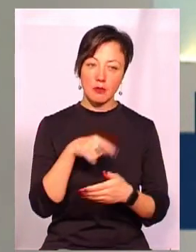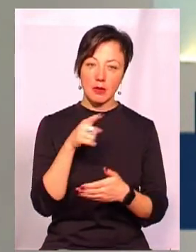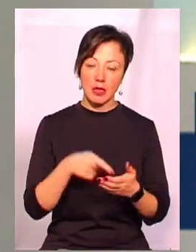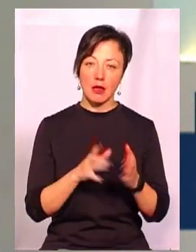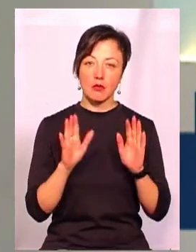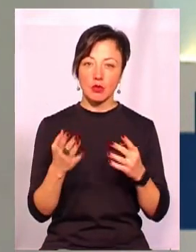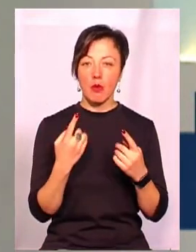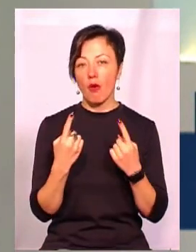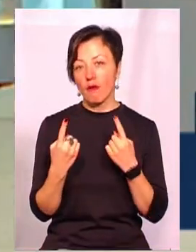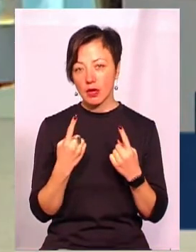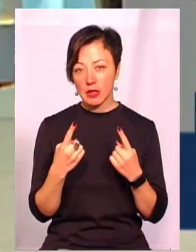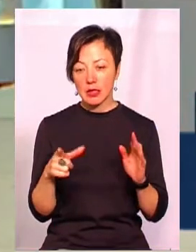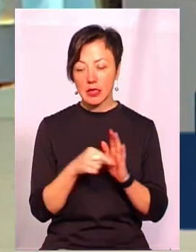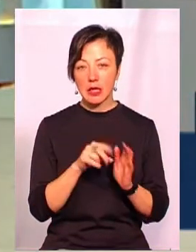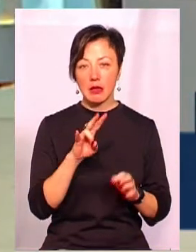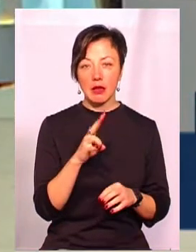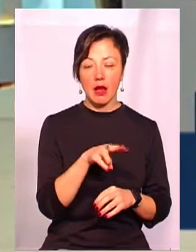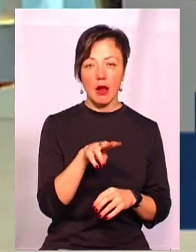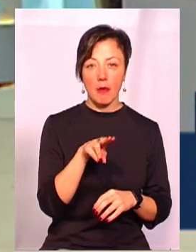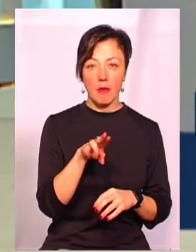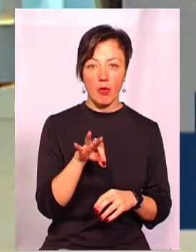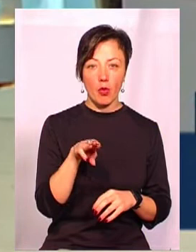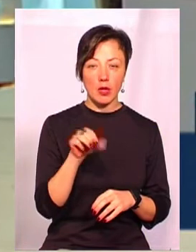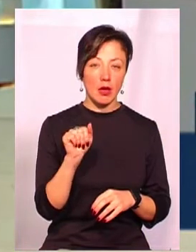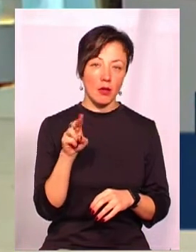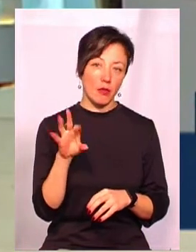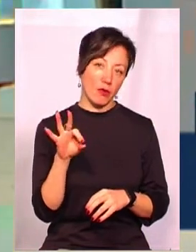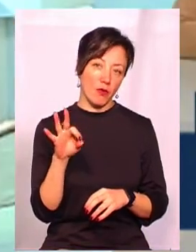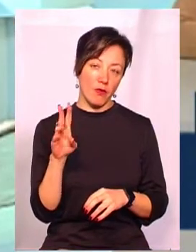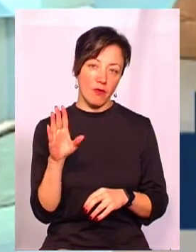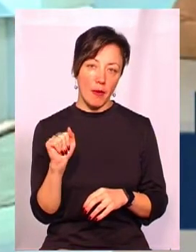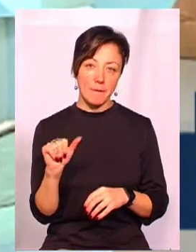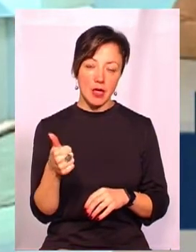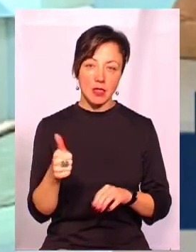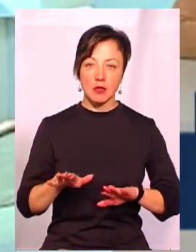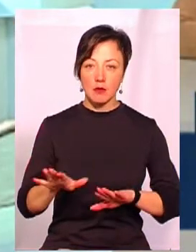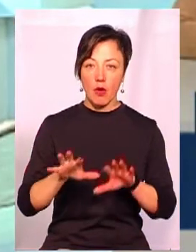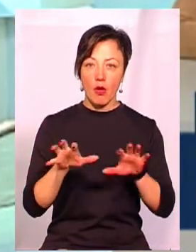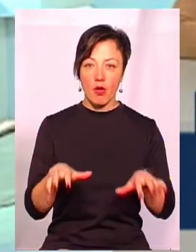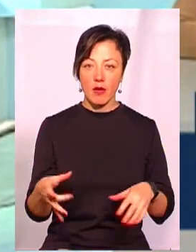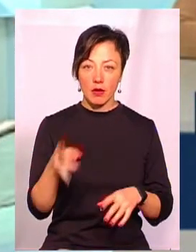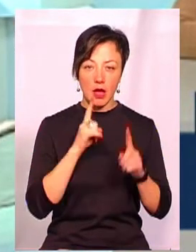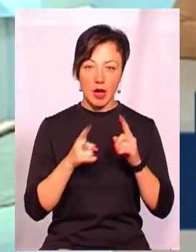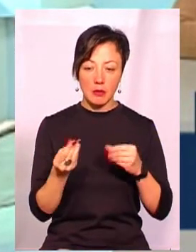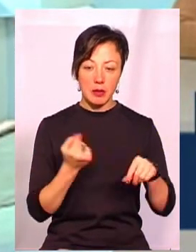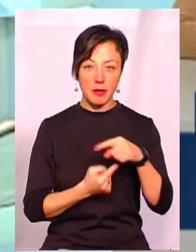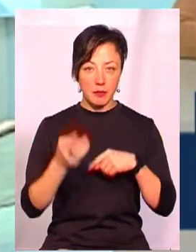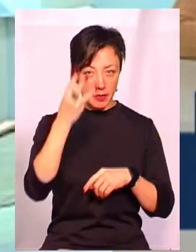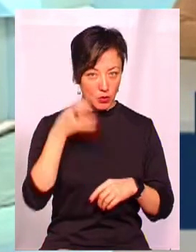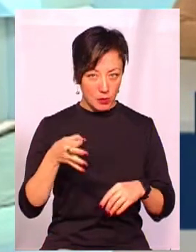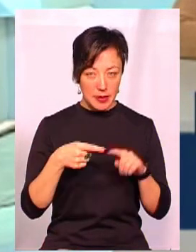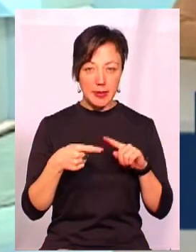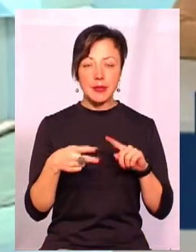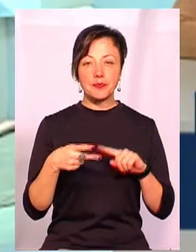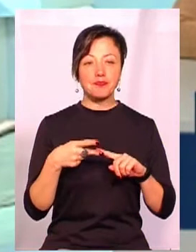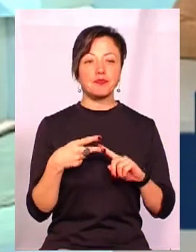питання ми будемо говорити з Наталією Потаповою, першою заступницею голови регіональної ради підприємців Хмельницької області. Вітаю